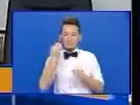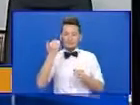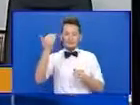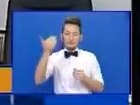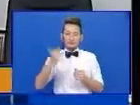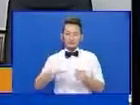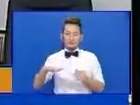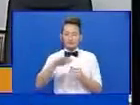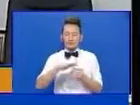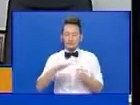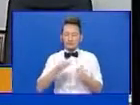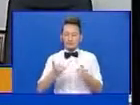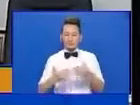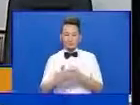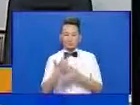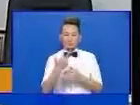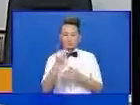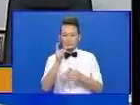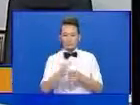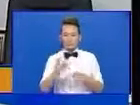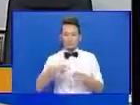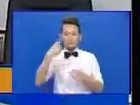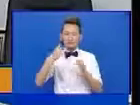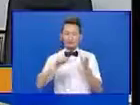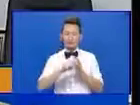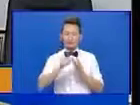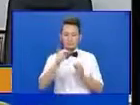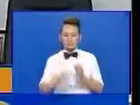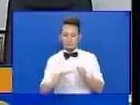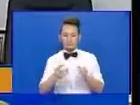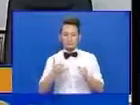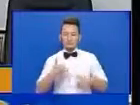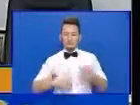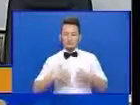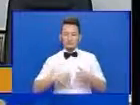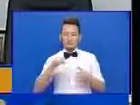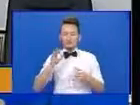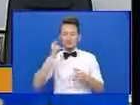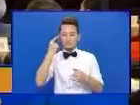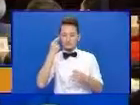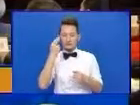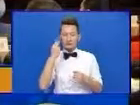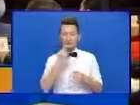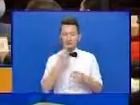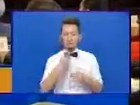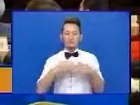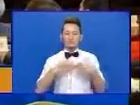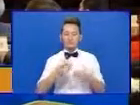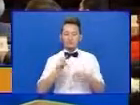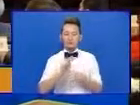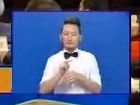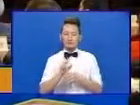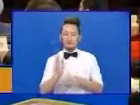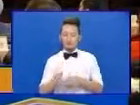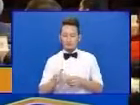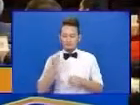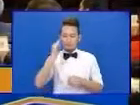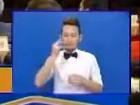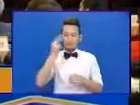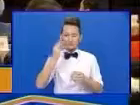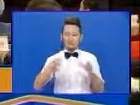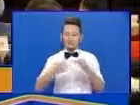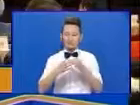Қытайдың биыл 3 адам, ендігі жылы 6 адам мұғалымдар келіп қытай тілін үйретеді. Қазақ-Қытай қатынасын нығайтуға